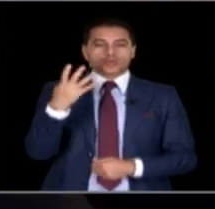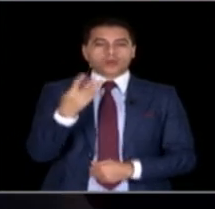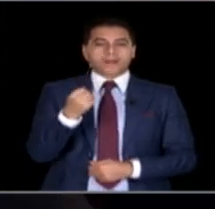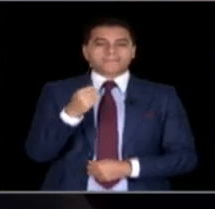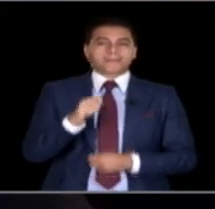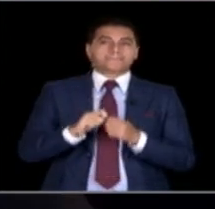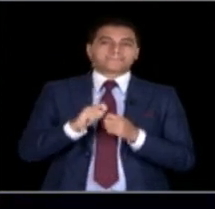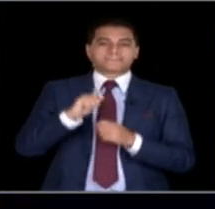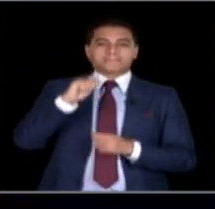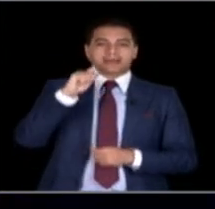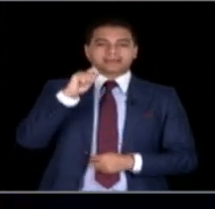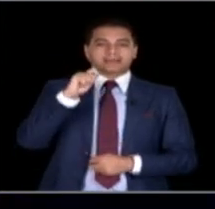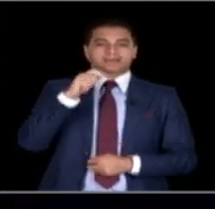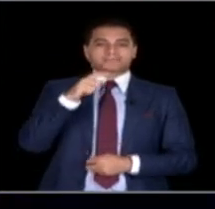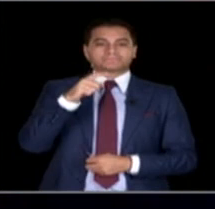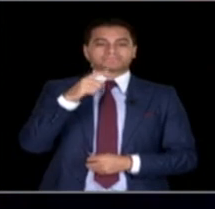142 متر،